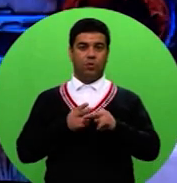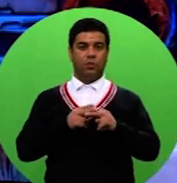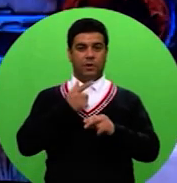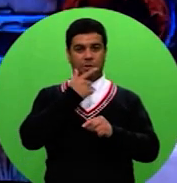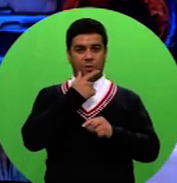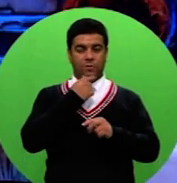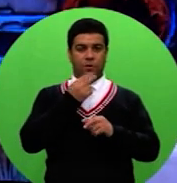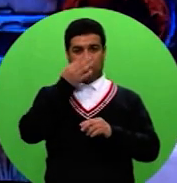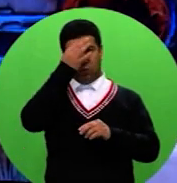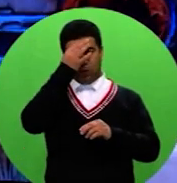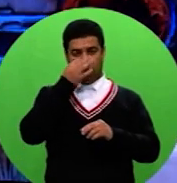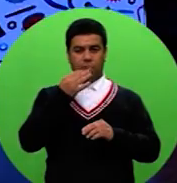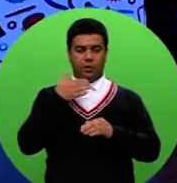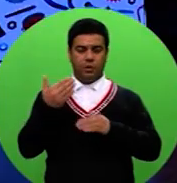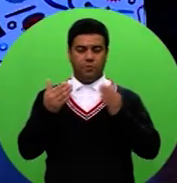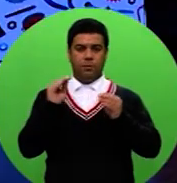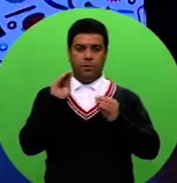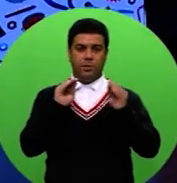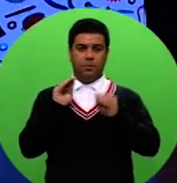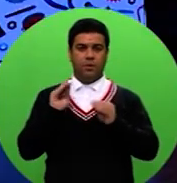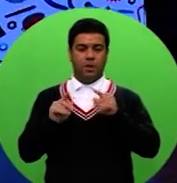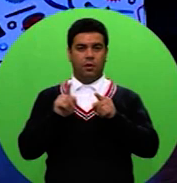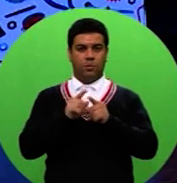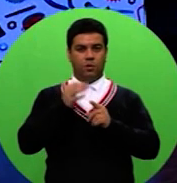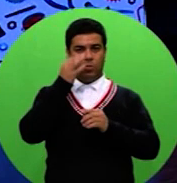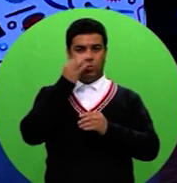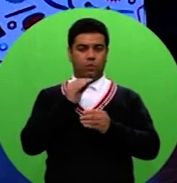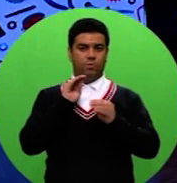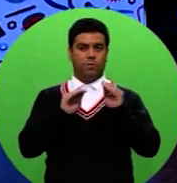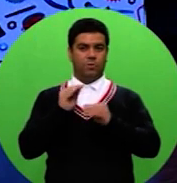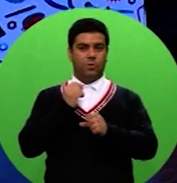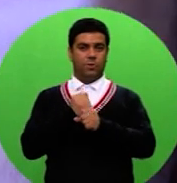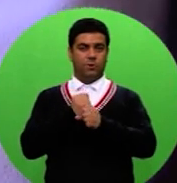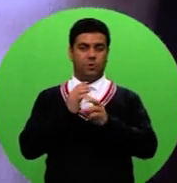Вот так, и с левой стороны.